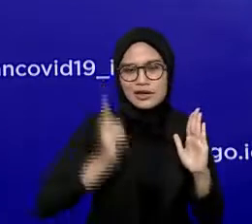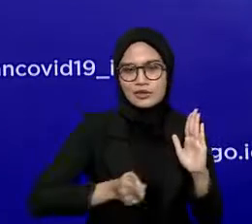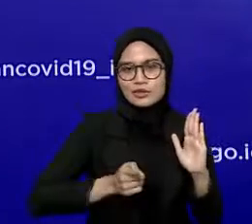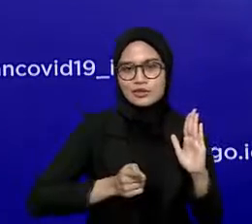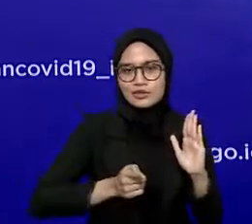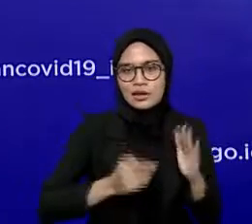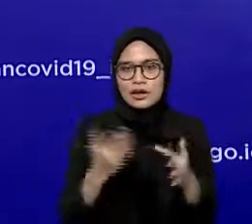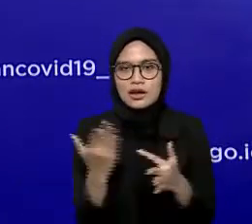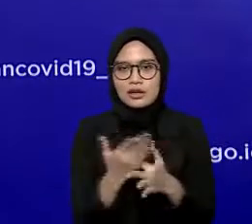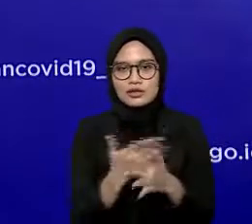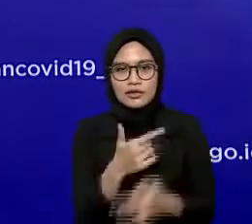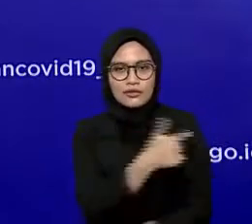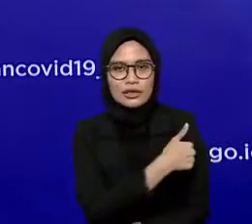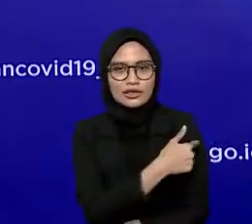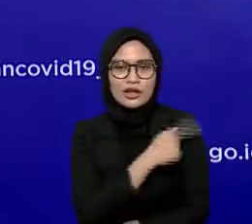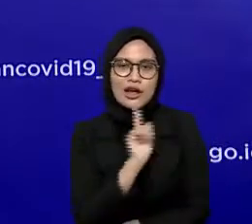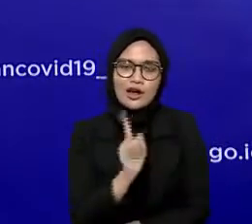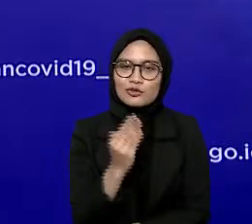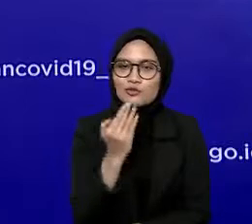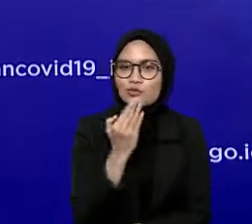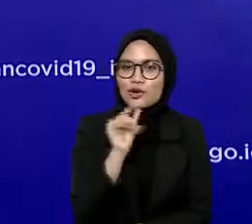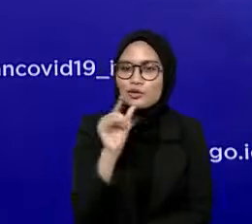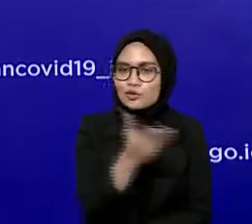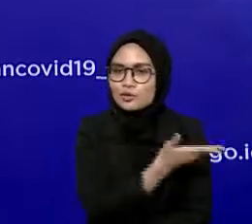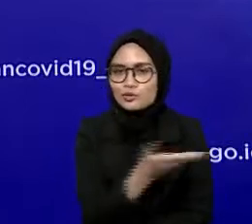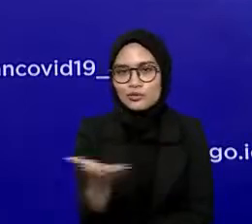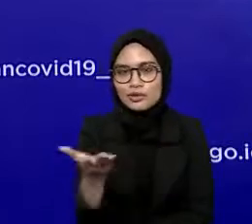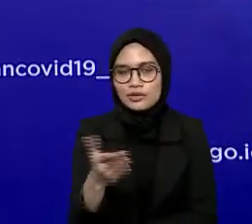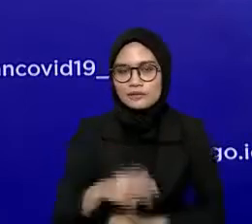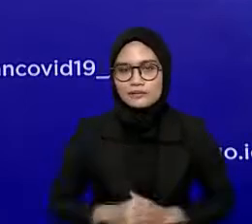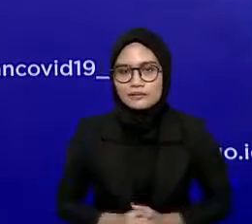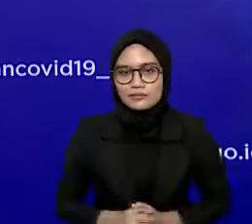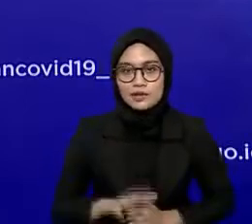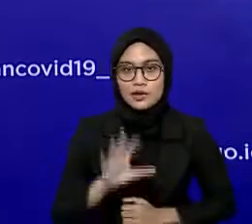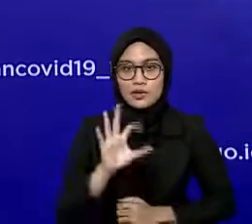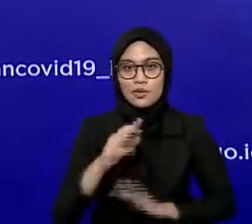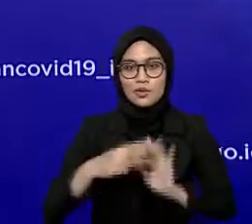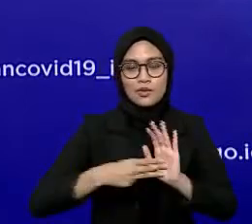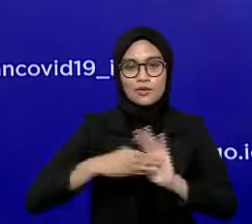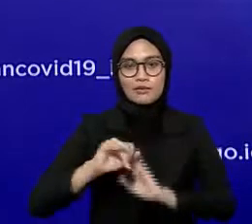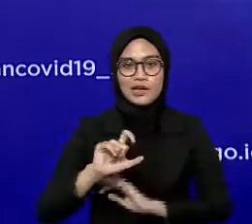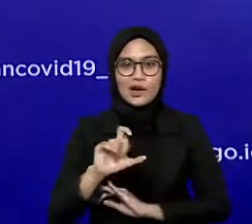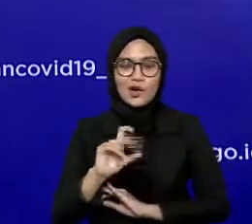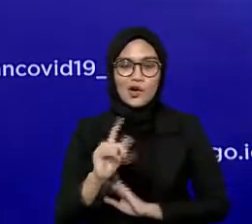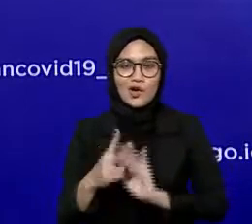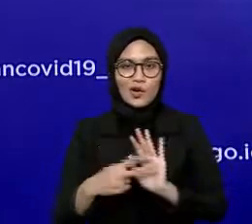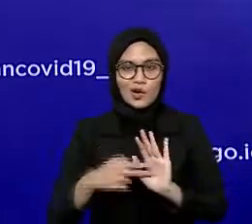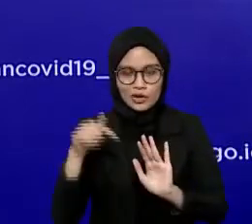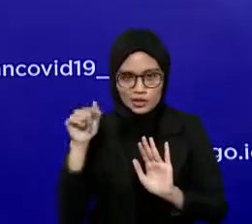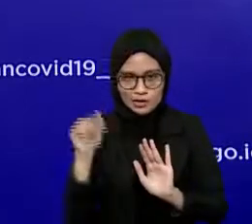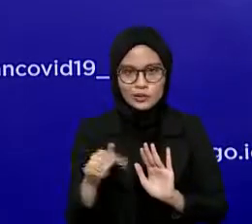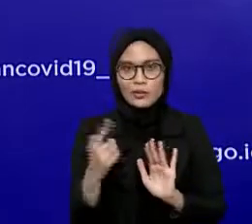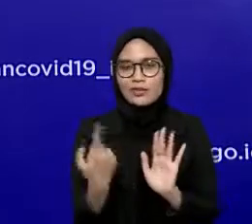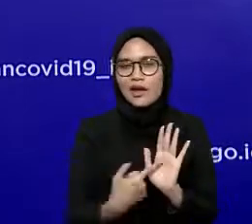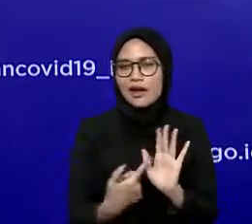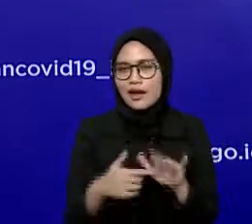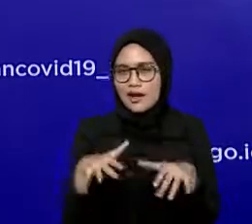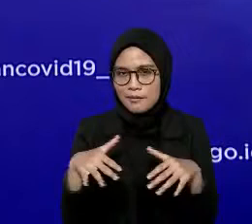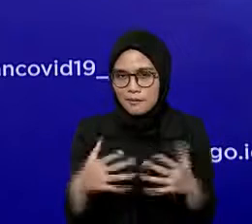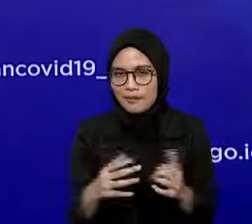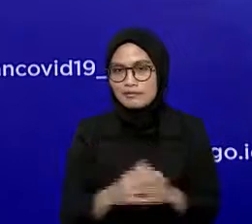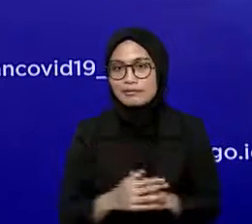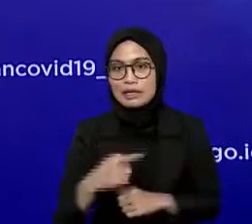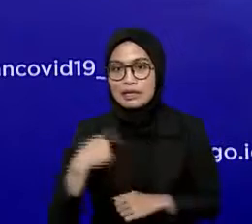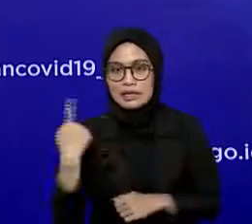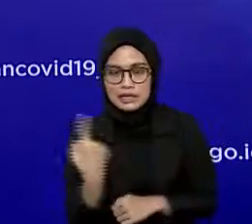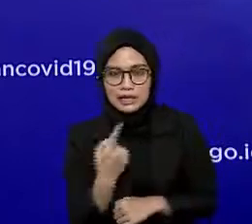akses vaksin. Munculnya Omikron seyogyanya menjadi pengingat bahwa pandemi merupakan tantangan global